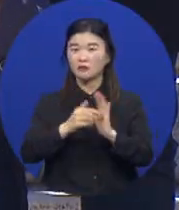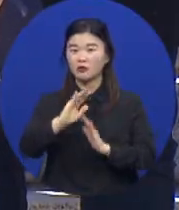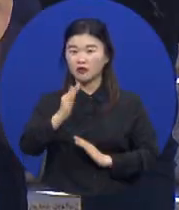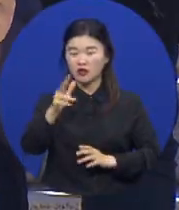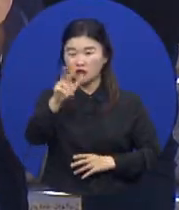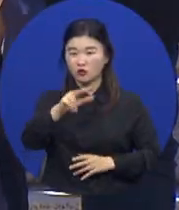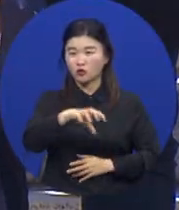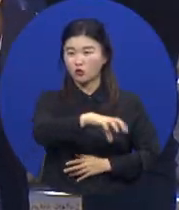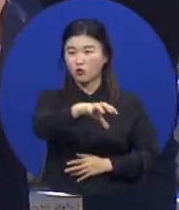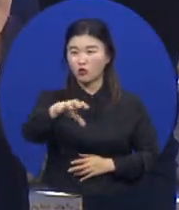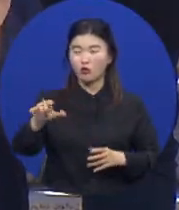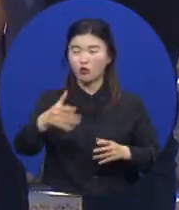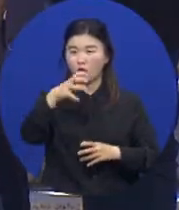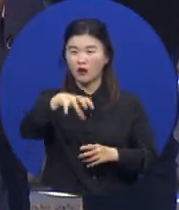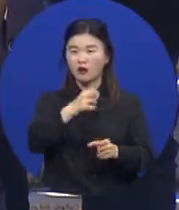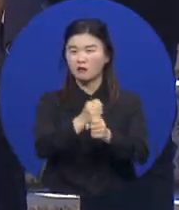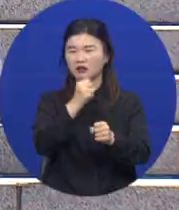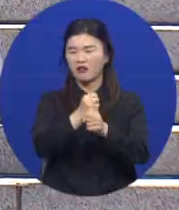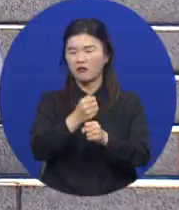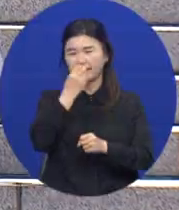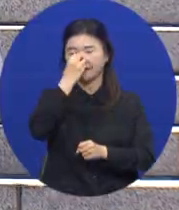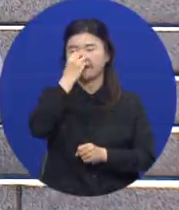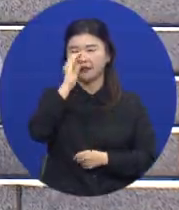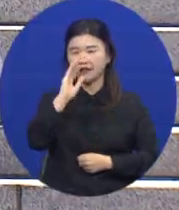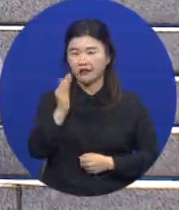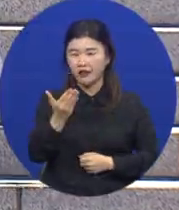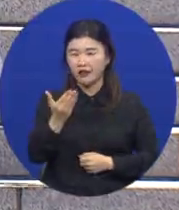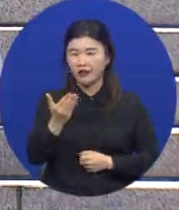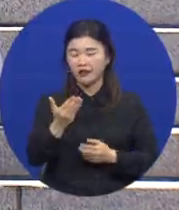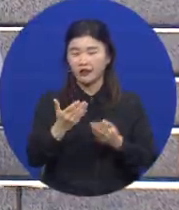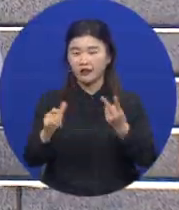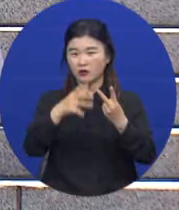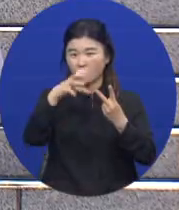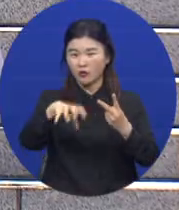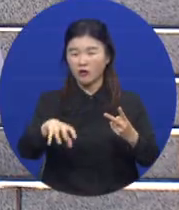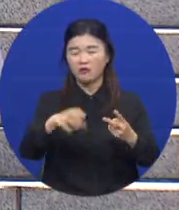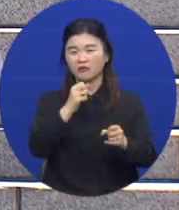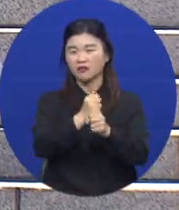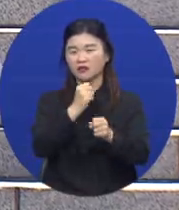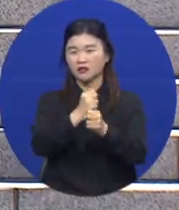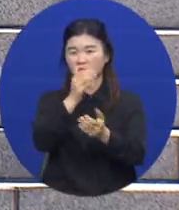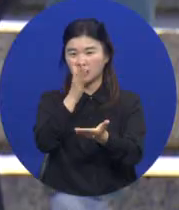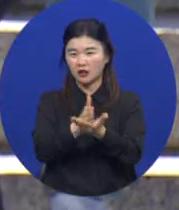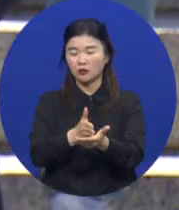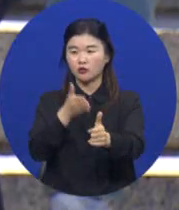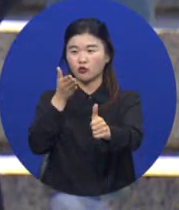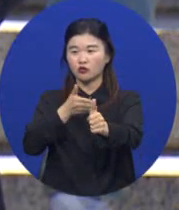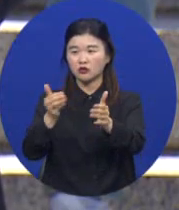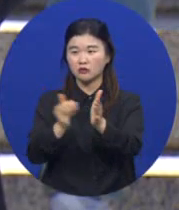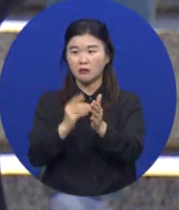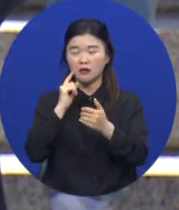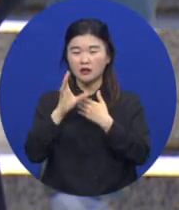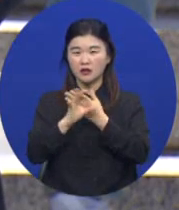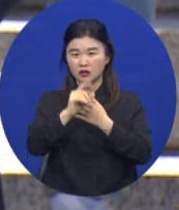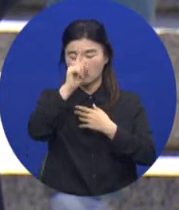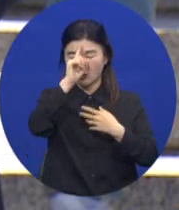곳곳에 공항을 건설하는 것은 기만이라며 제2공항 백지화를 촉구했습니다. 만약에